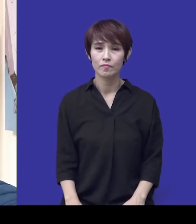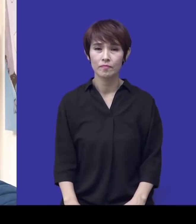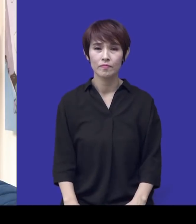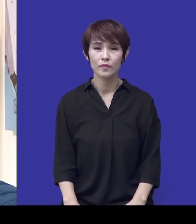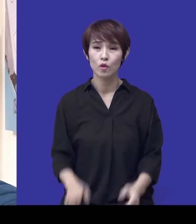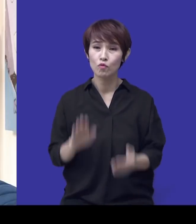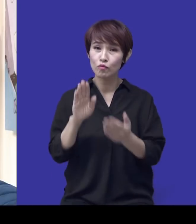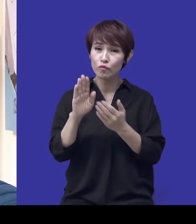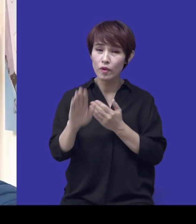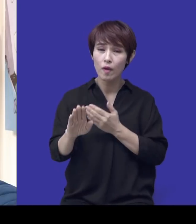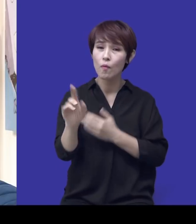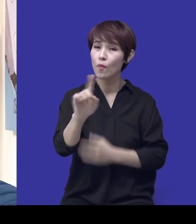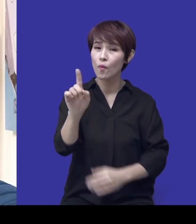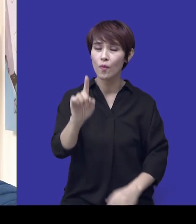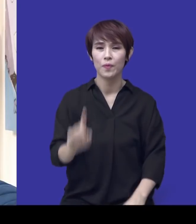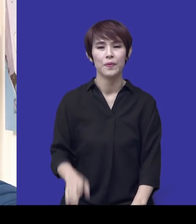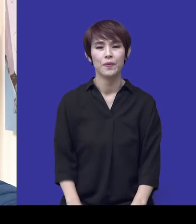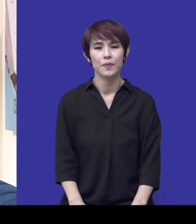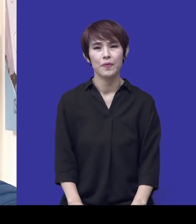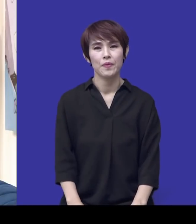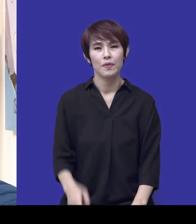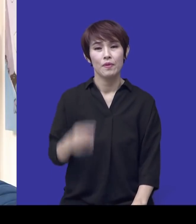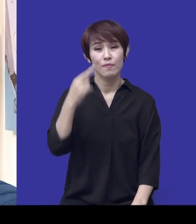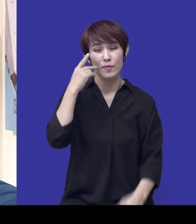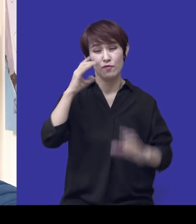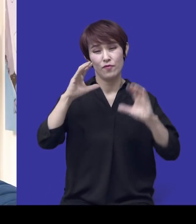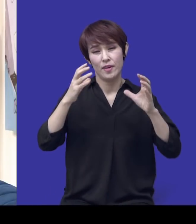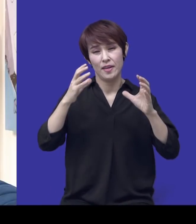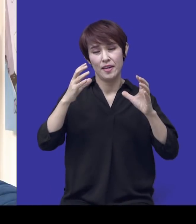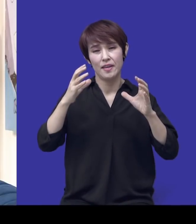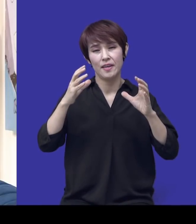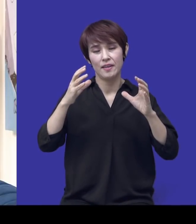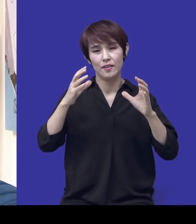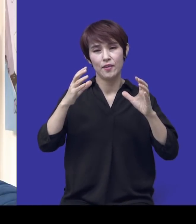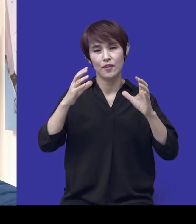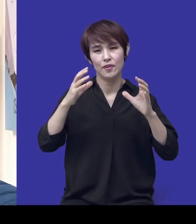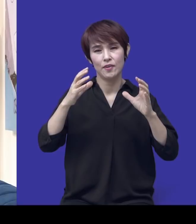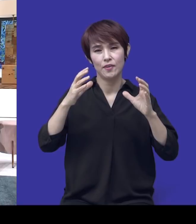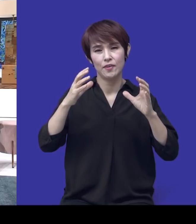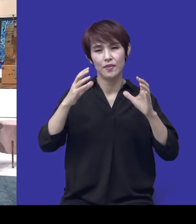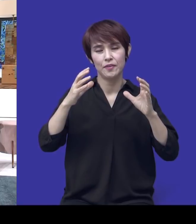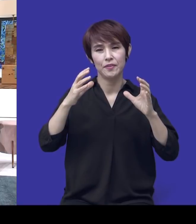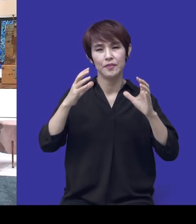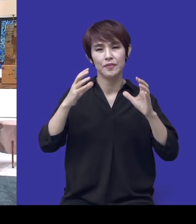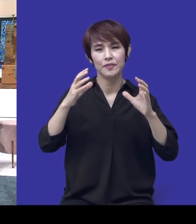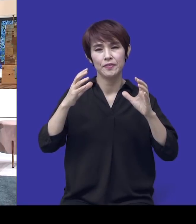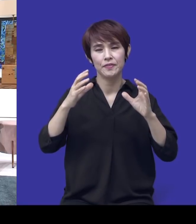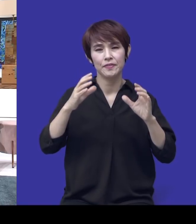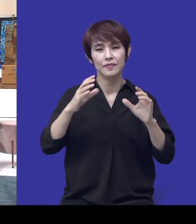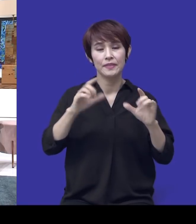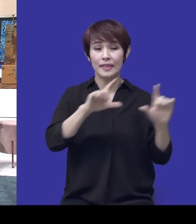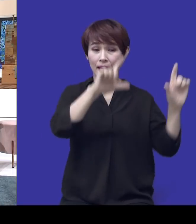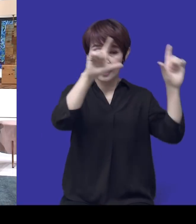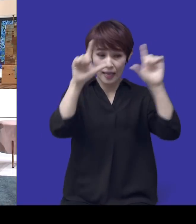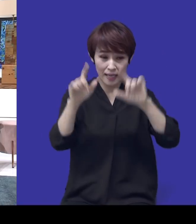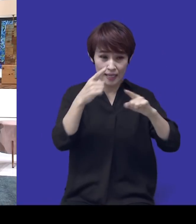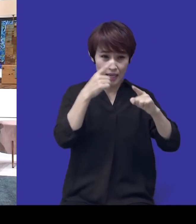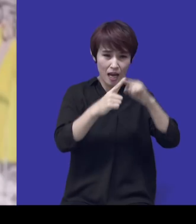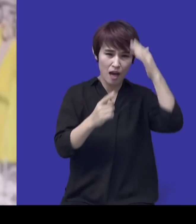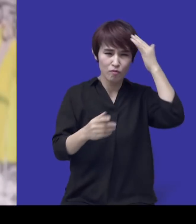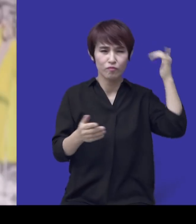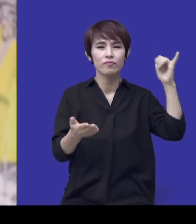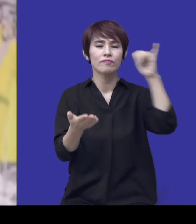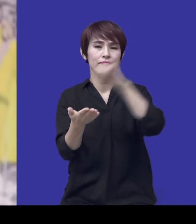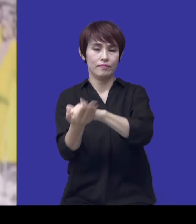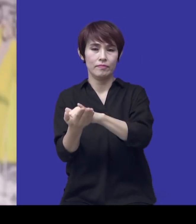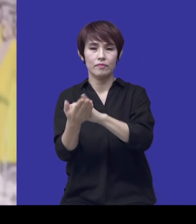네, 미국에서는 그냥 그런 막연하게 스친 생각을 가지고 있다가 제가 한국으로 이제 오게 됐어요. 예. 왜냐면